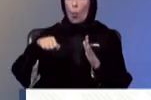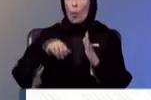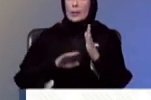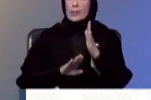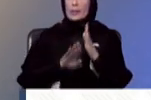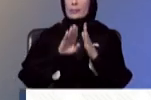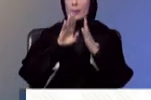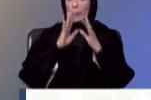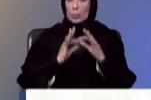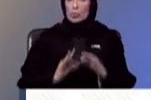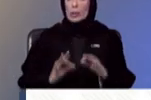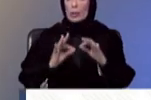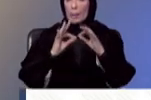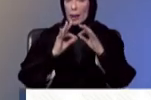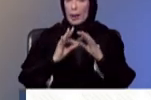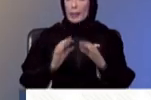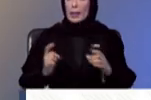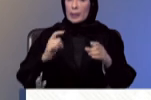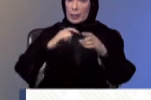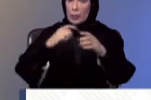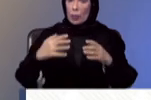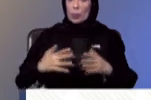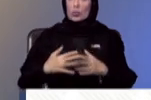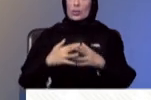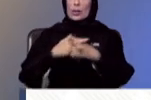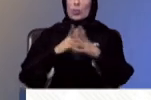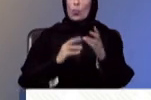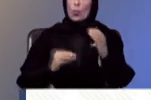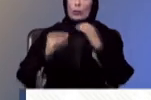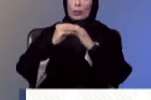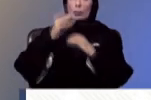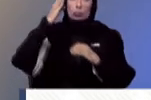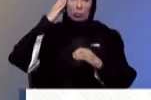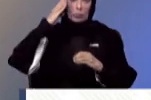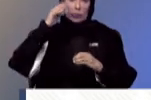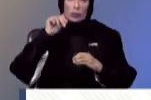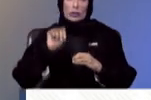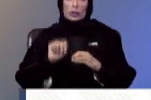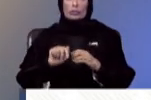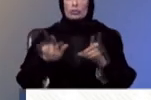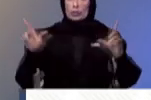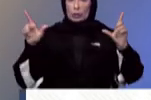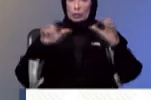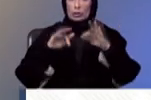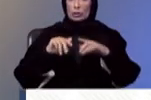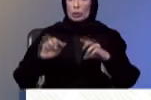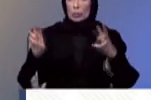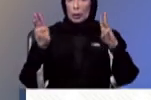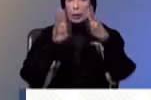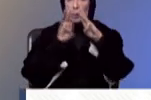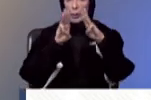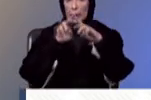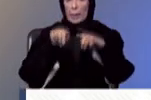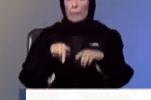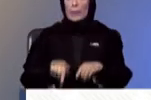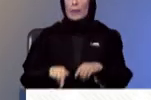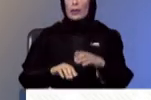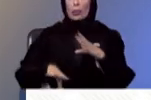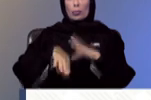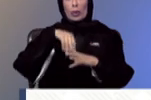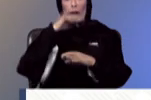الخليف وزيره التنميه المستدامه اهميه تعزيز التعاون المشترك وتبادل الخبرات في مجال التحول الرقميه